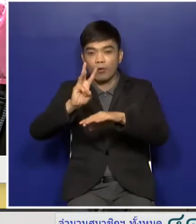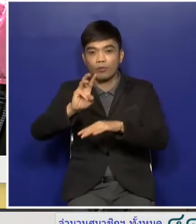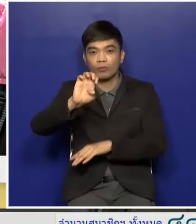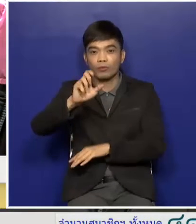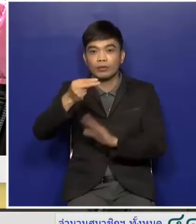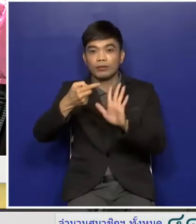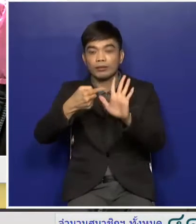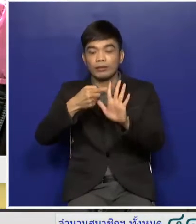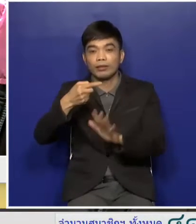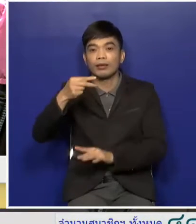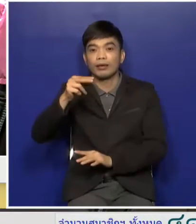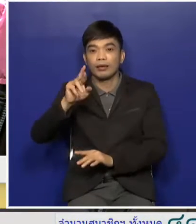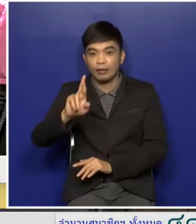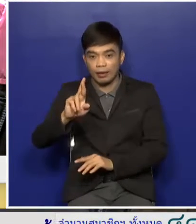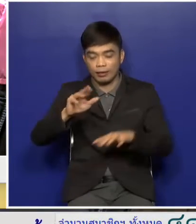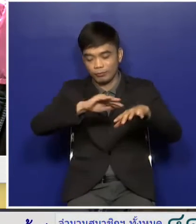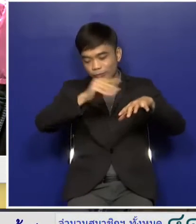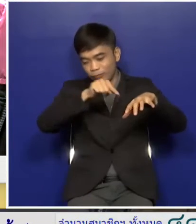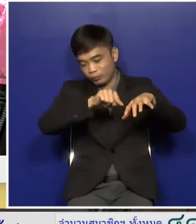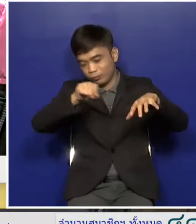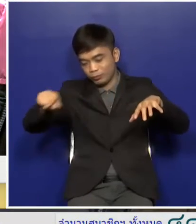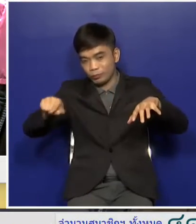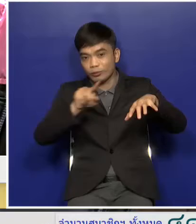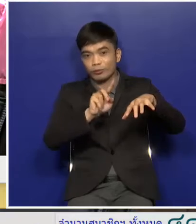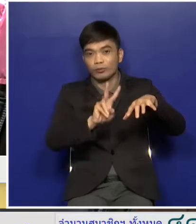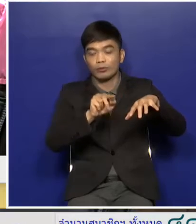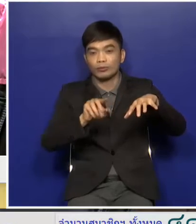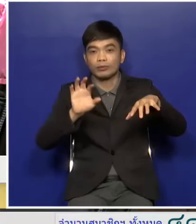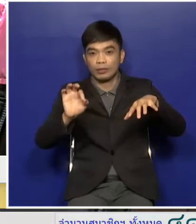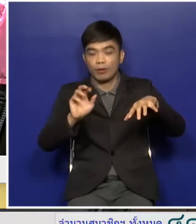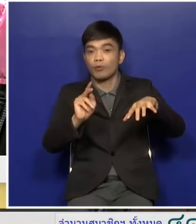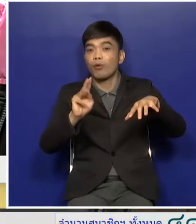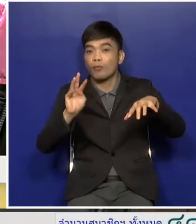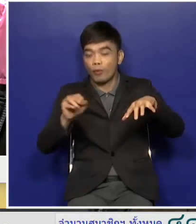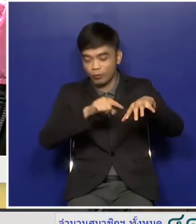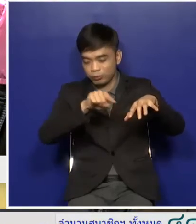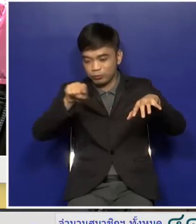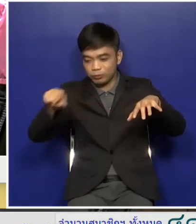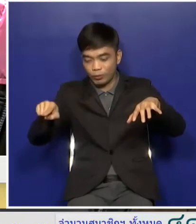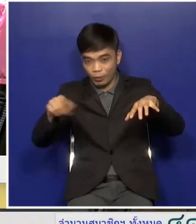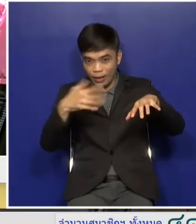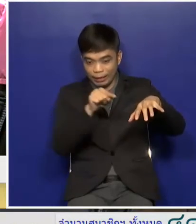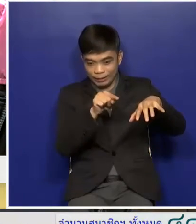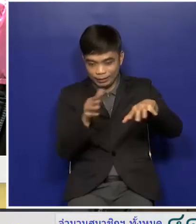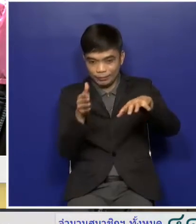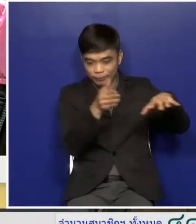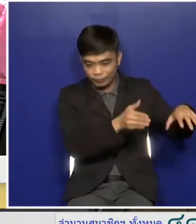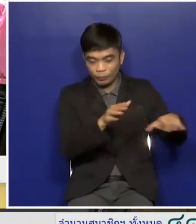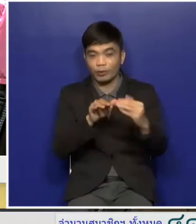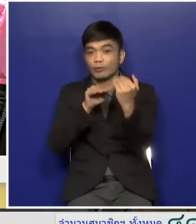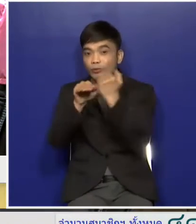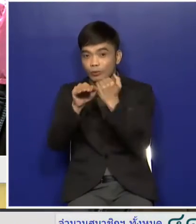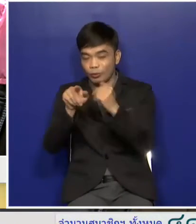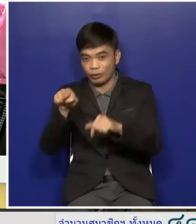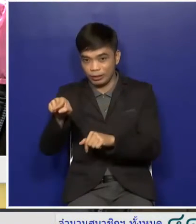นระยะทาง 92.9 กิโลเมตรและอกเส้นหน่คือจากอำเภอกัฐรมและจากอุบลลัฐนี